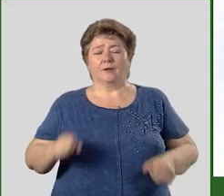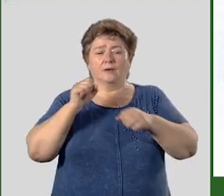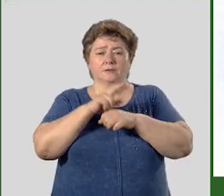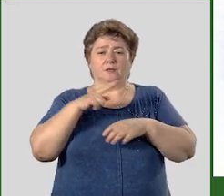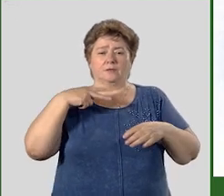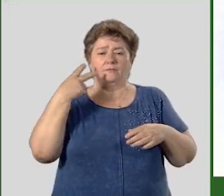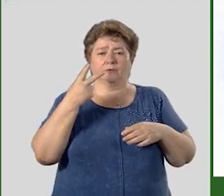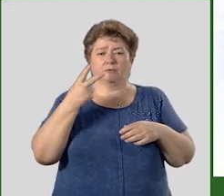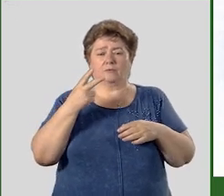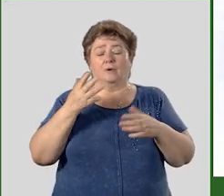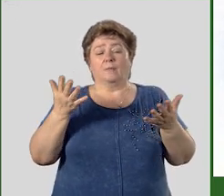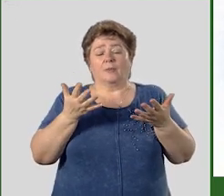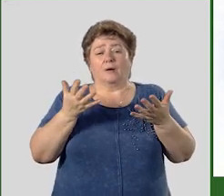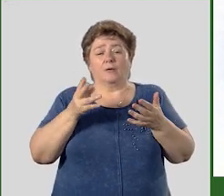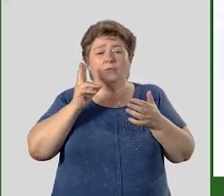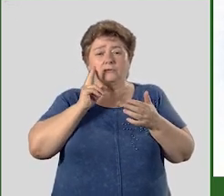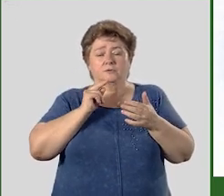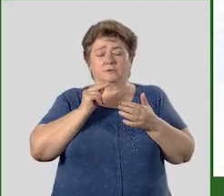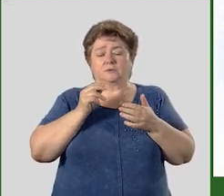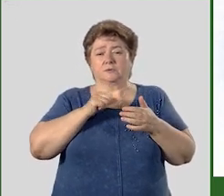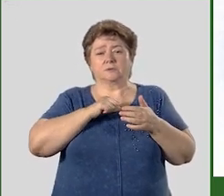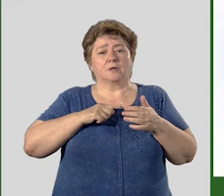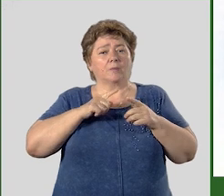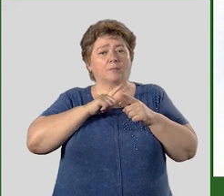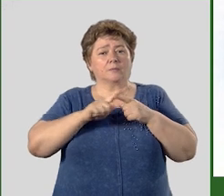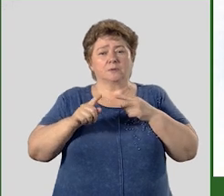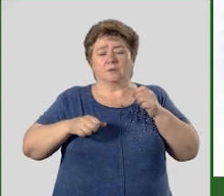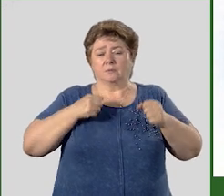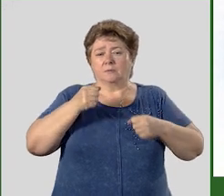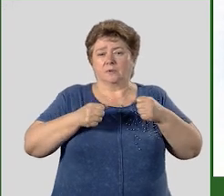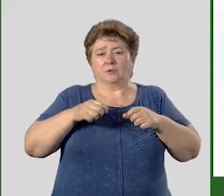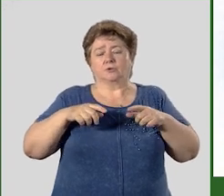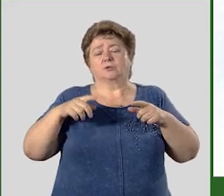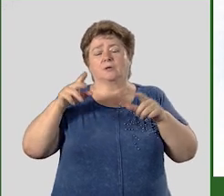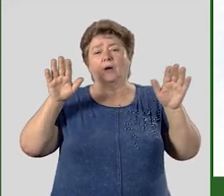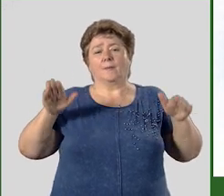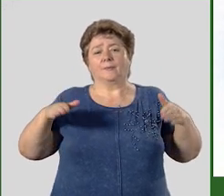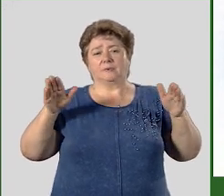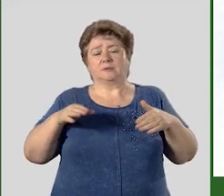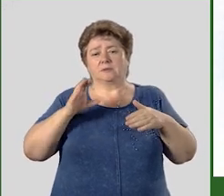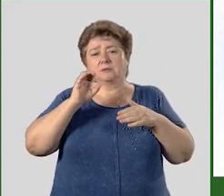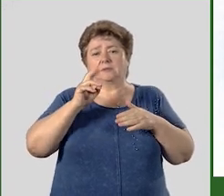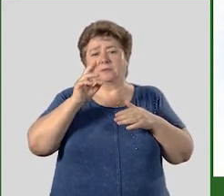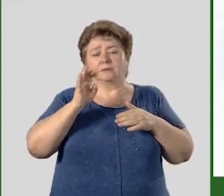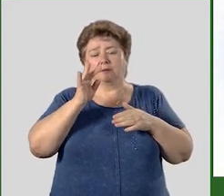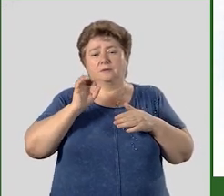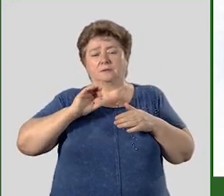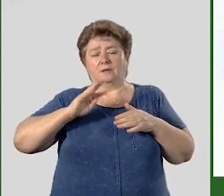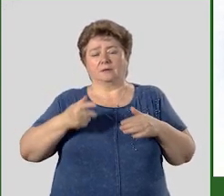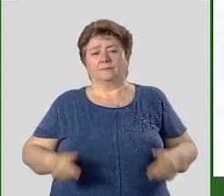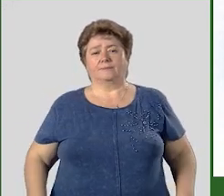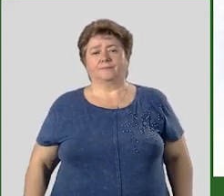Задание второе. Под какой цифрой самая быстро бегающая птица – секретарь?